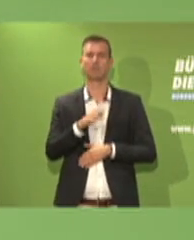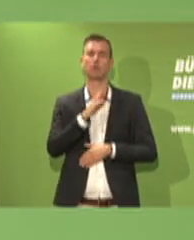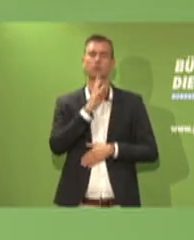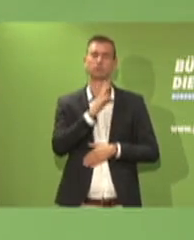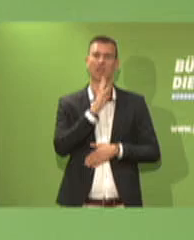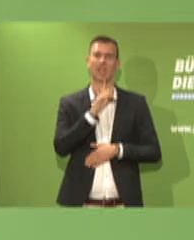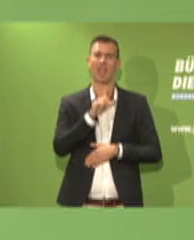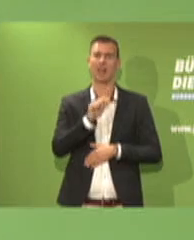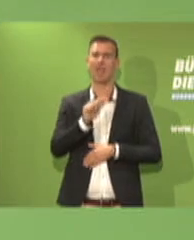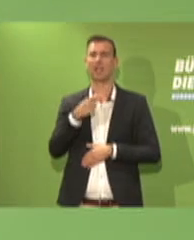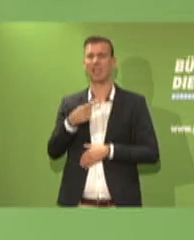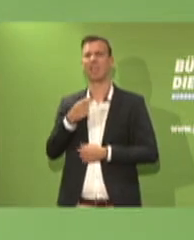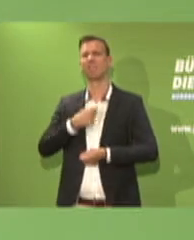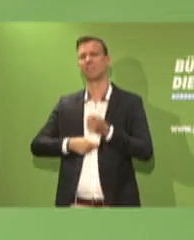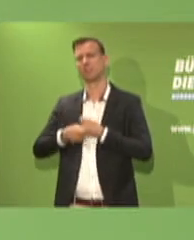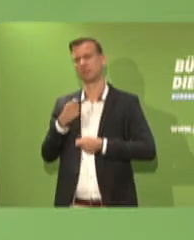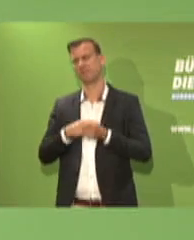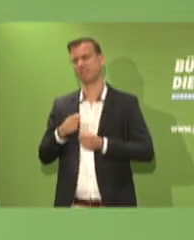Sprecherin der LAG Wirtschaft.